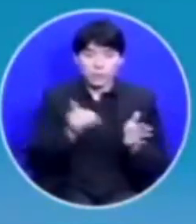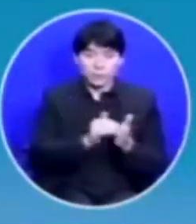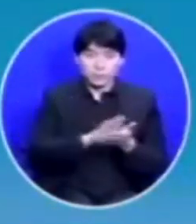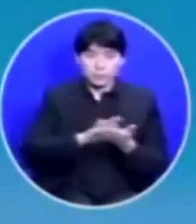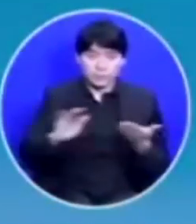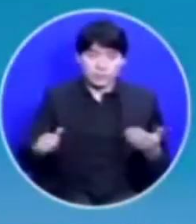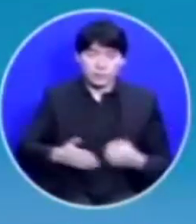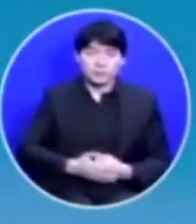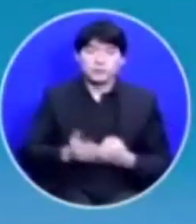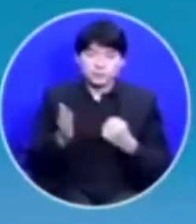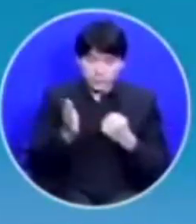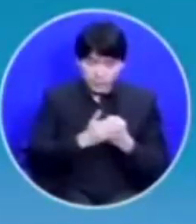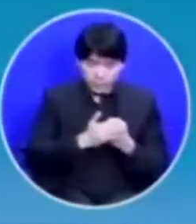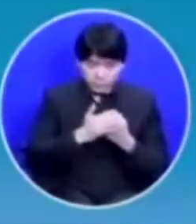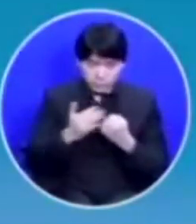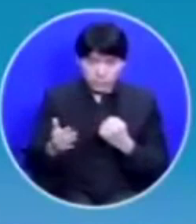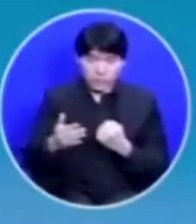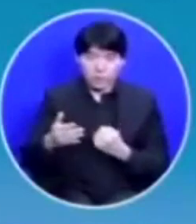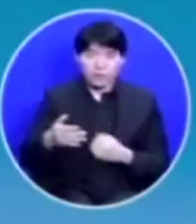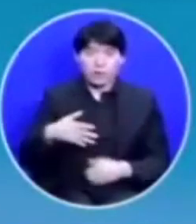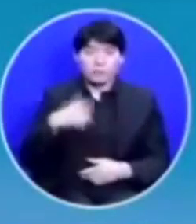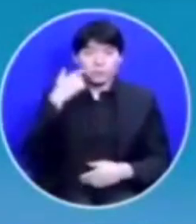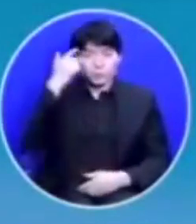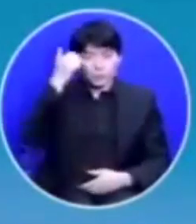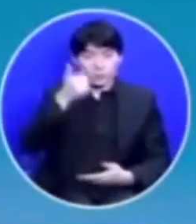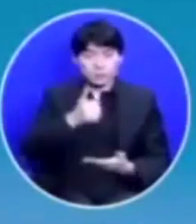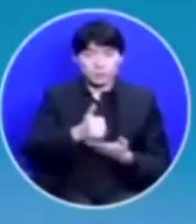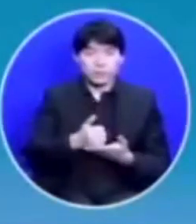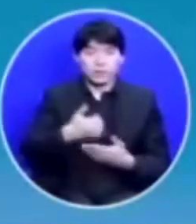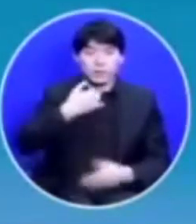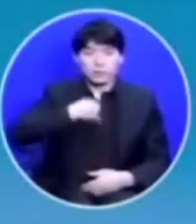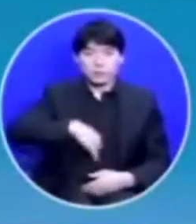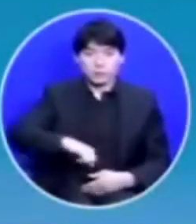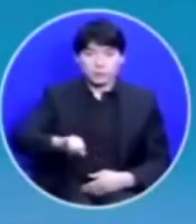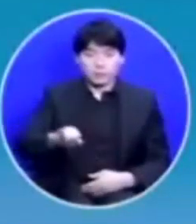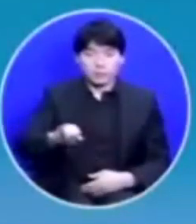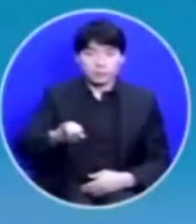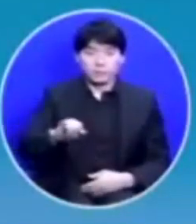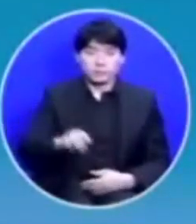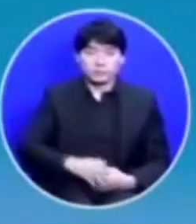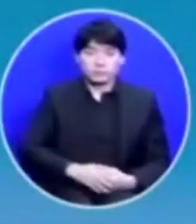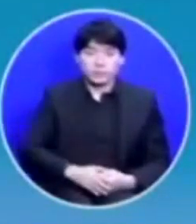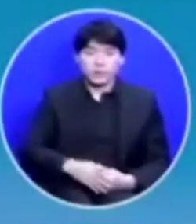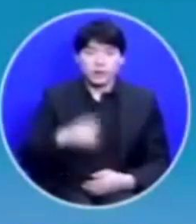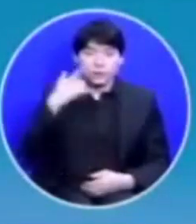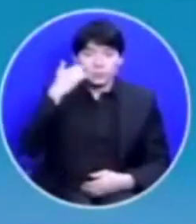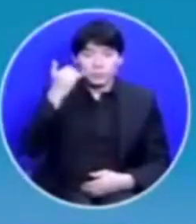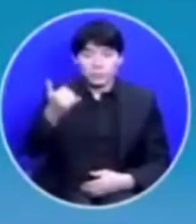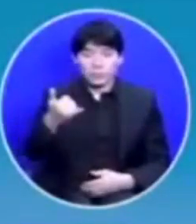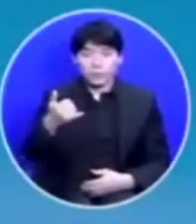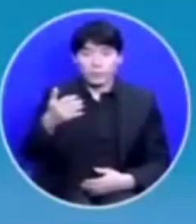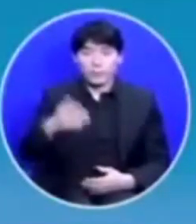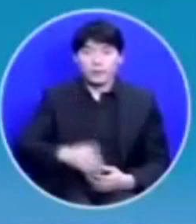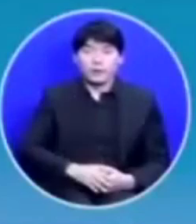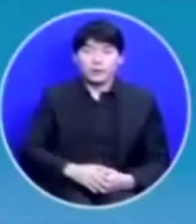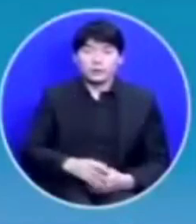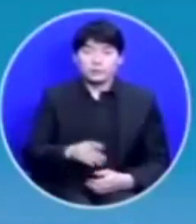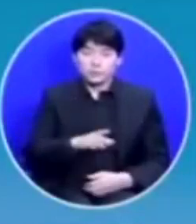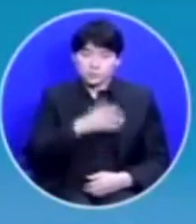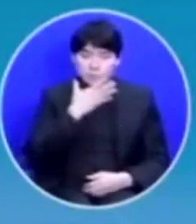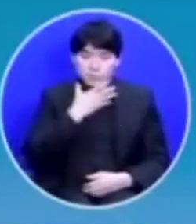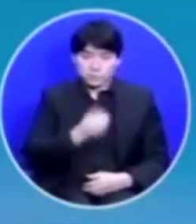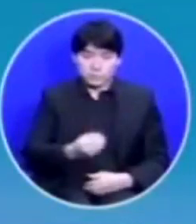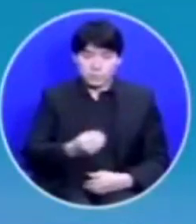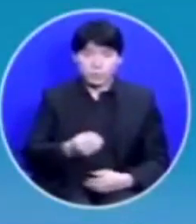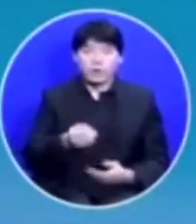그 덕분에 그 목사님의 딸들은 엄마 아빠가 세상에 가장 행복한 부분 줄로 그렇게 생각을 한 되요